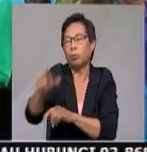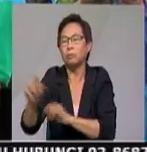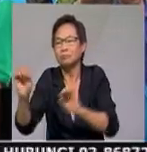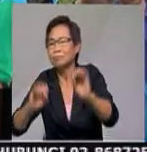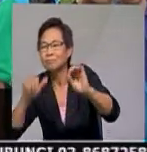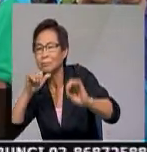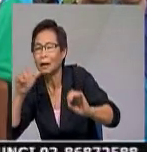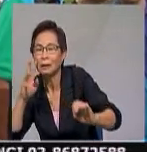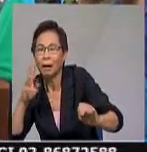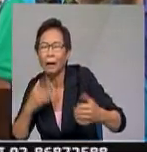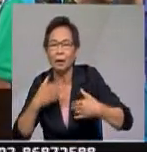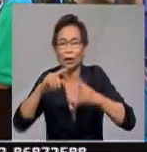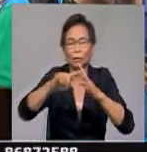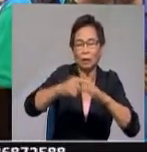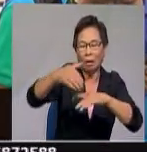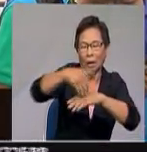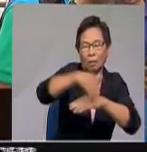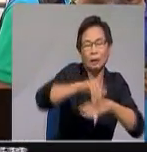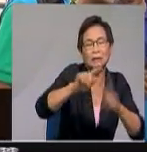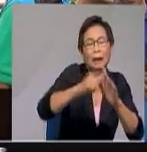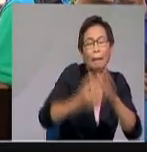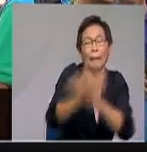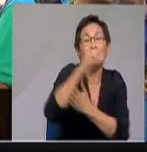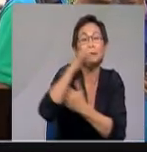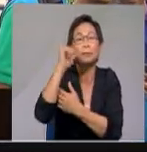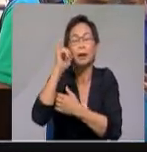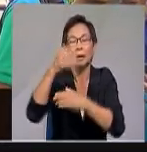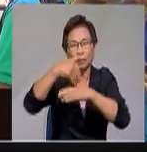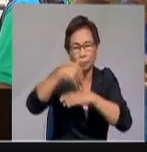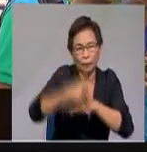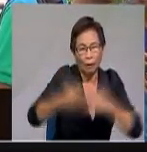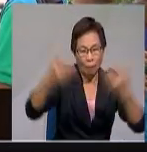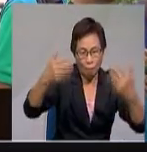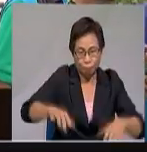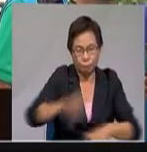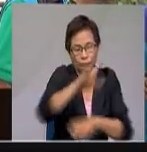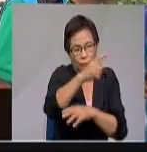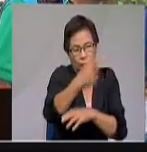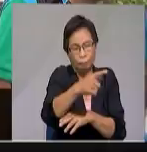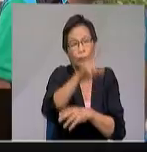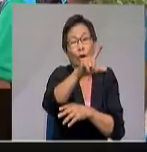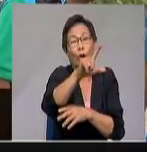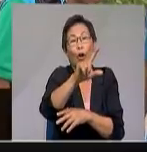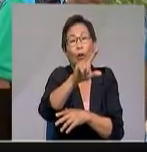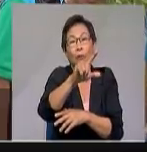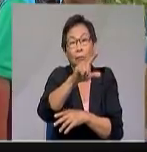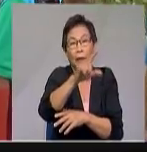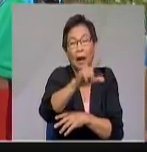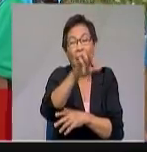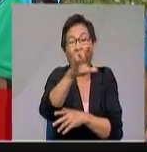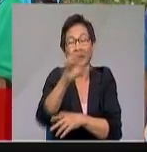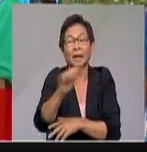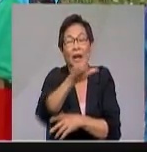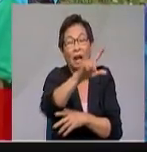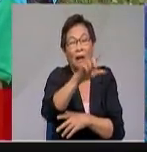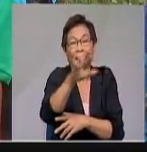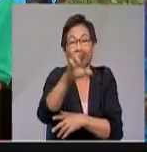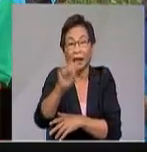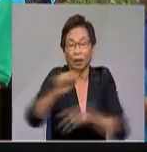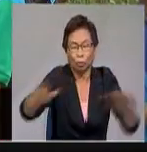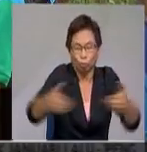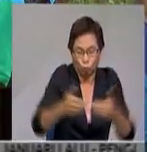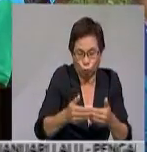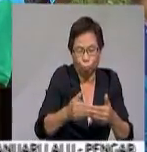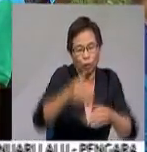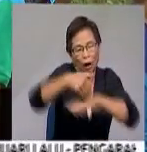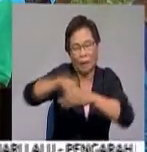mulakan penghantaran kita semenjak pagi semalam. Selepas saja loji kita tutup, kita mulakan penghantaran daripada pukul